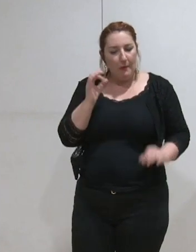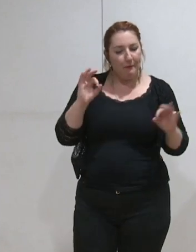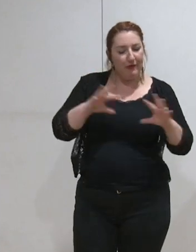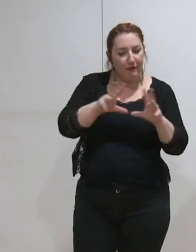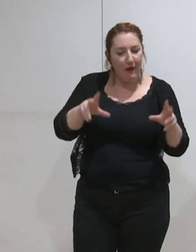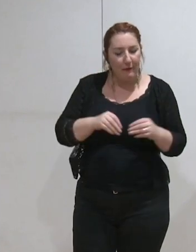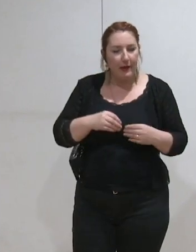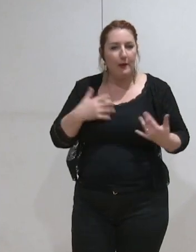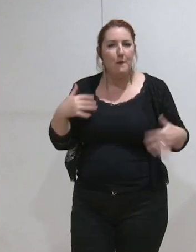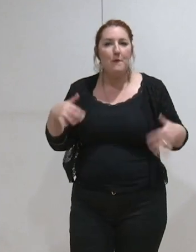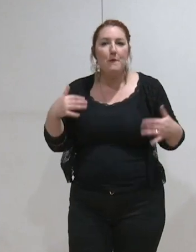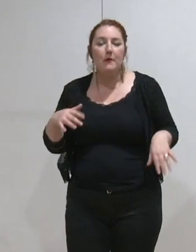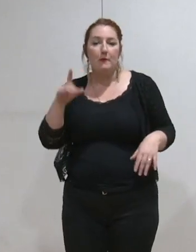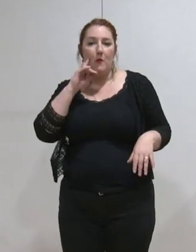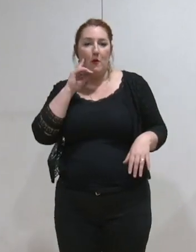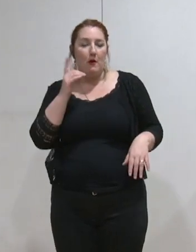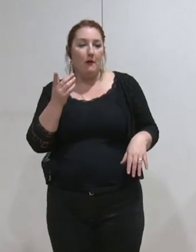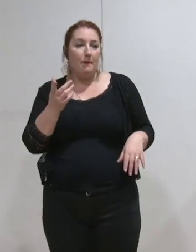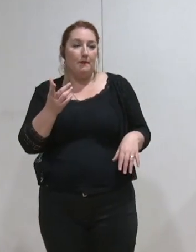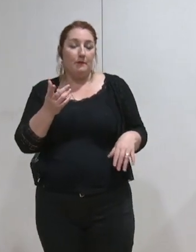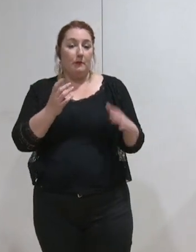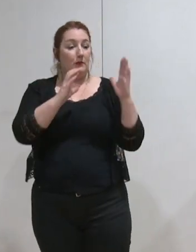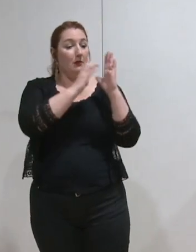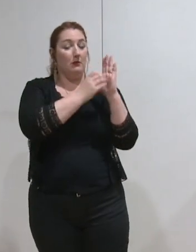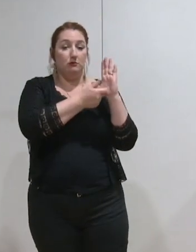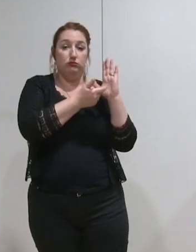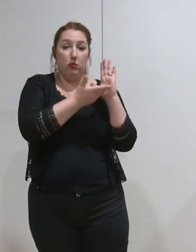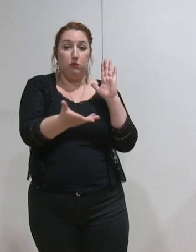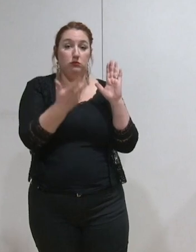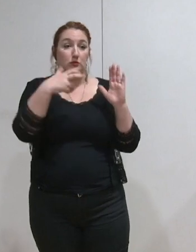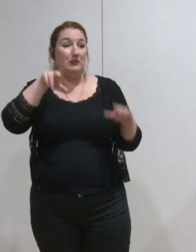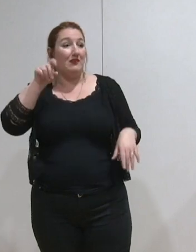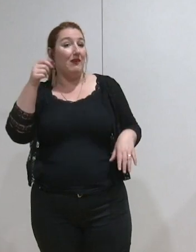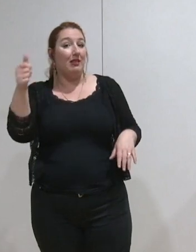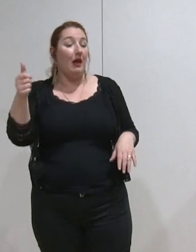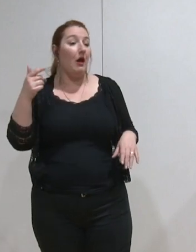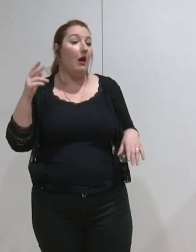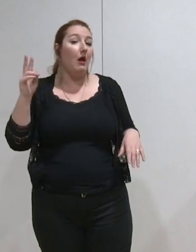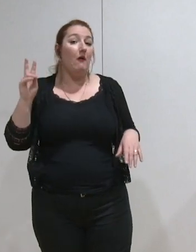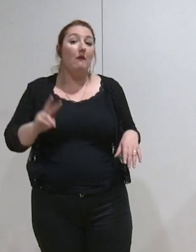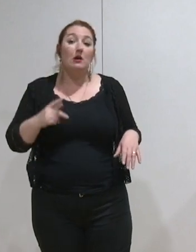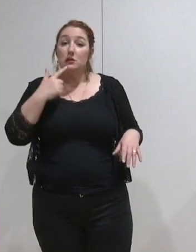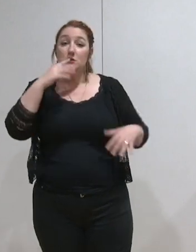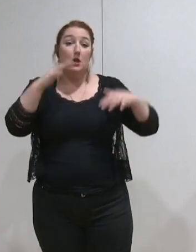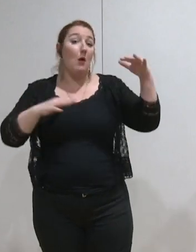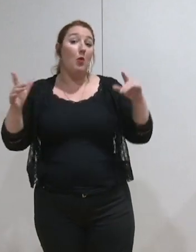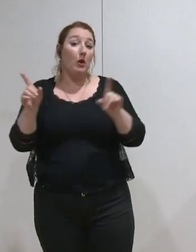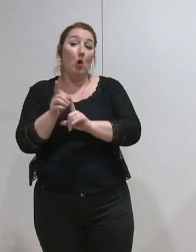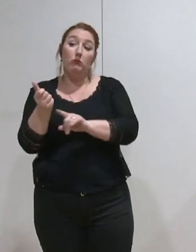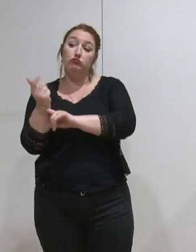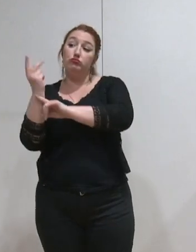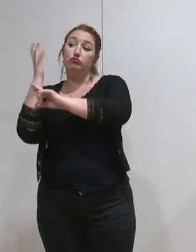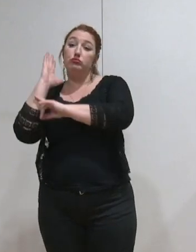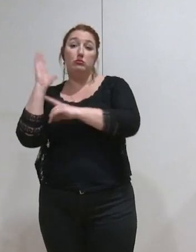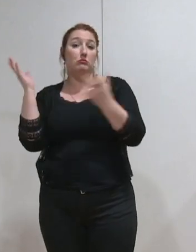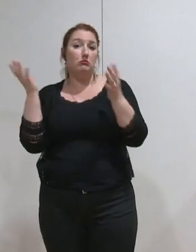logements sociaux familiaux proposés dans cette délibération nous sommes dans une moyenne de ce qui a été produit ces dernières années il n'y a pas